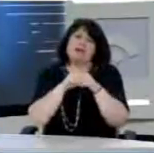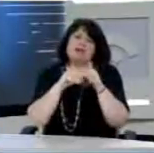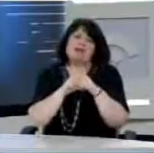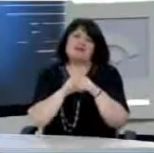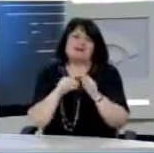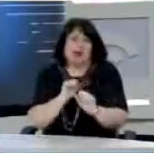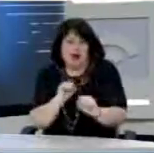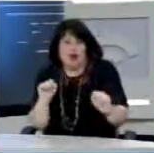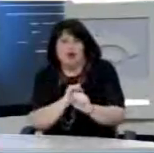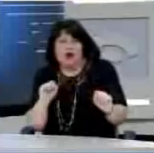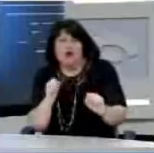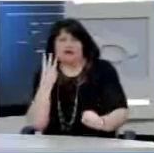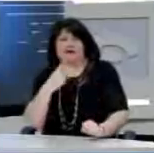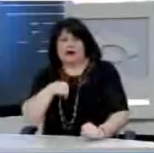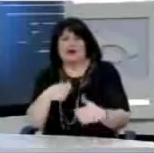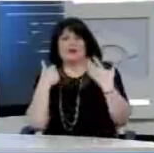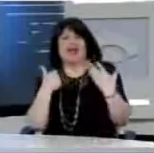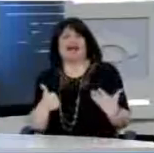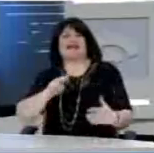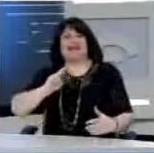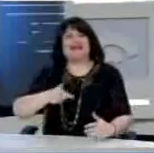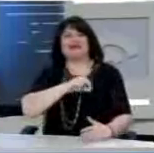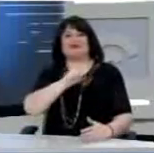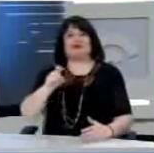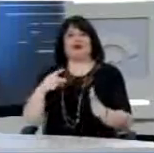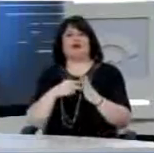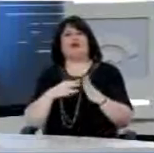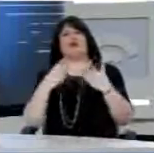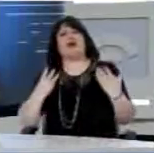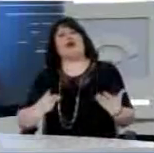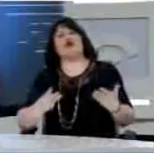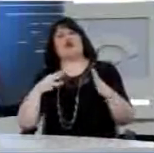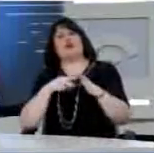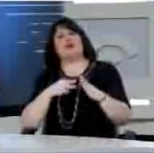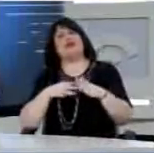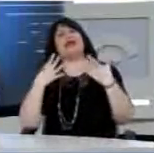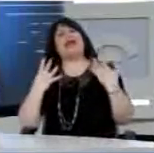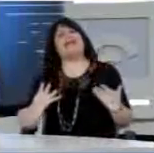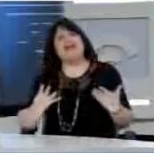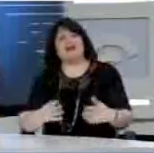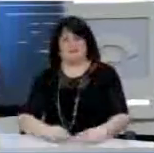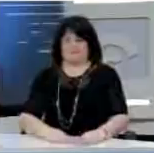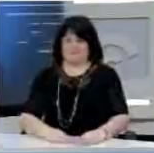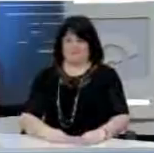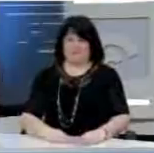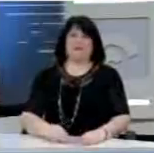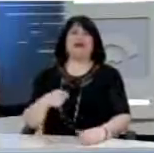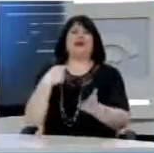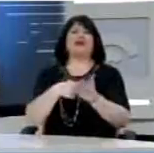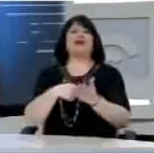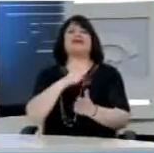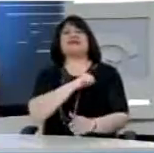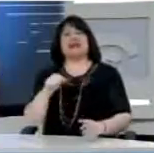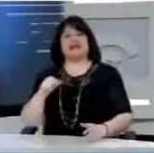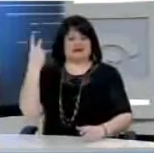ιστορικά ρεκόρ. 3,6 δις το 2018. Και ακόμα πιο ψηλά θα φτάσουν το 2019. Ενώ οι φορολογικοί συντελεστές, γιατί μας κατηγορείτε